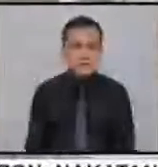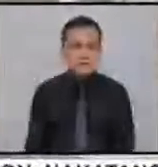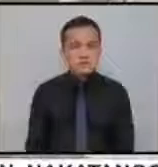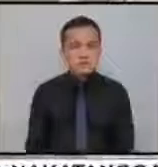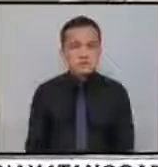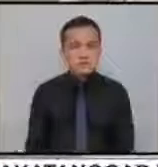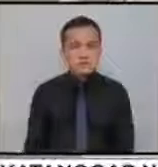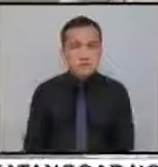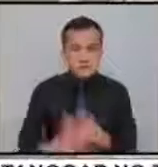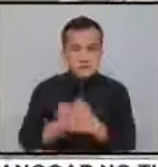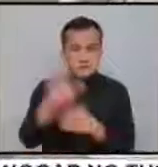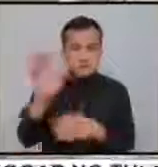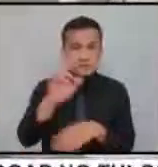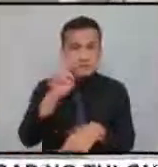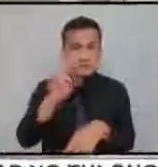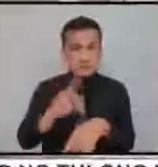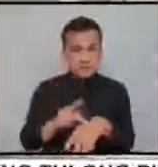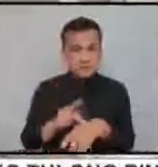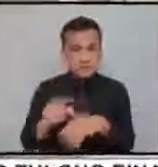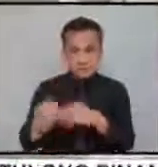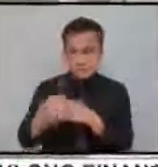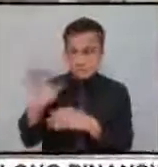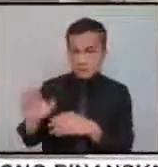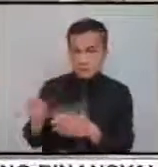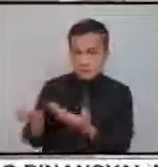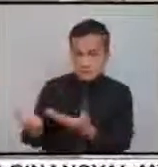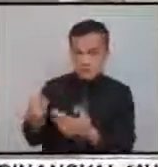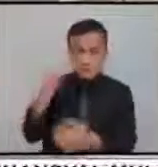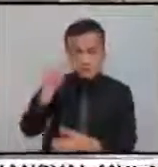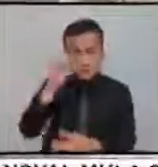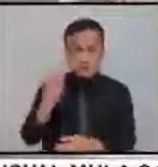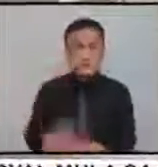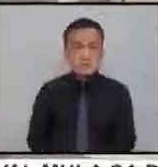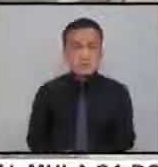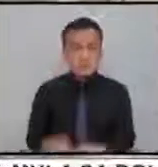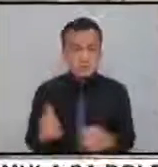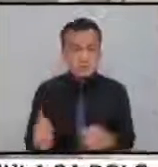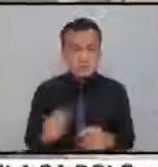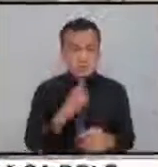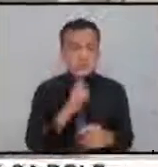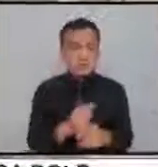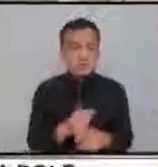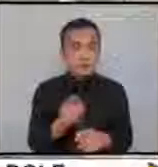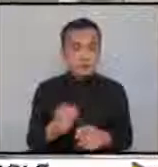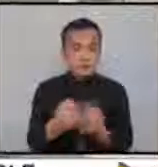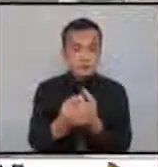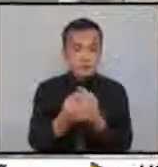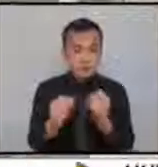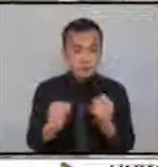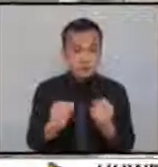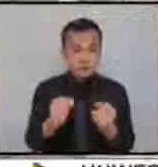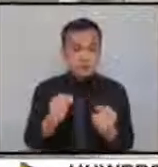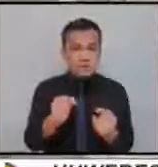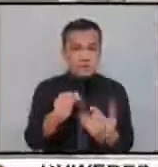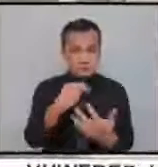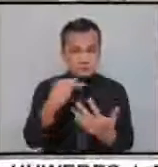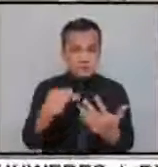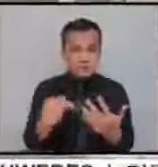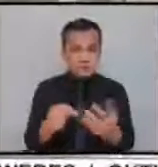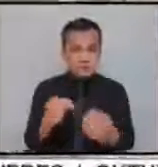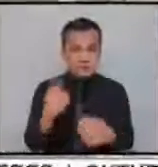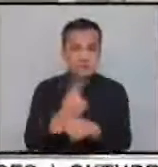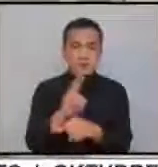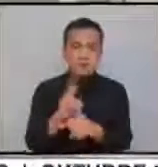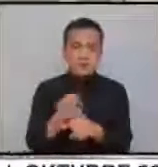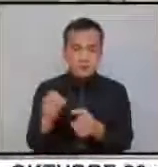Rise and shine, Pilipinas. Rise and shine, Audrey. Para masigurado nga ang kaligtasan ng mga gumagamit ng kalsada at